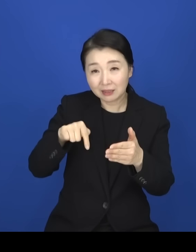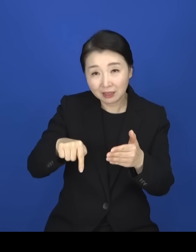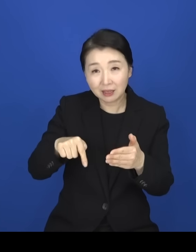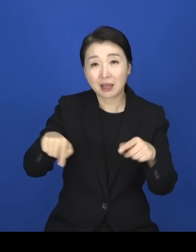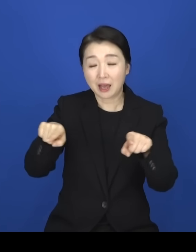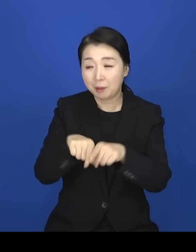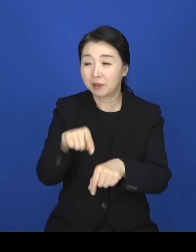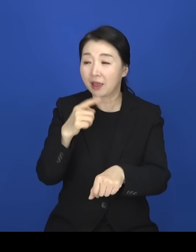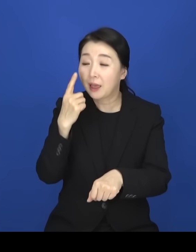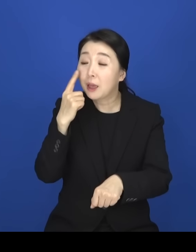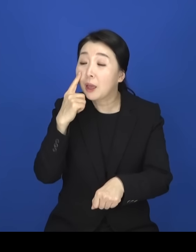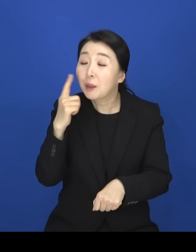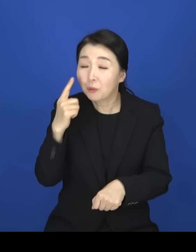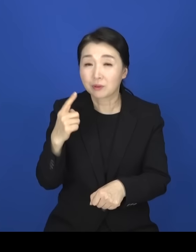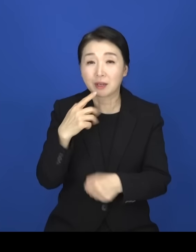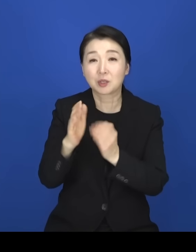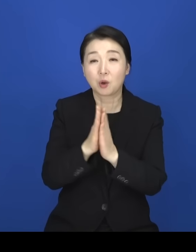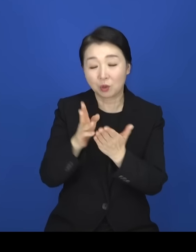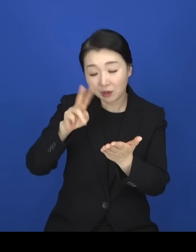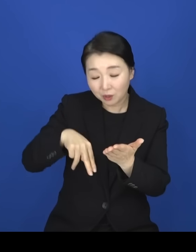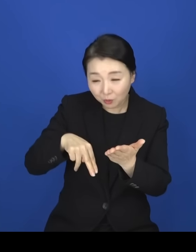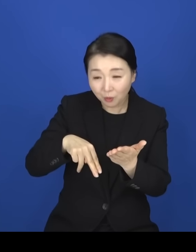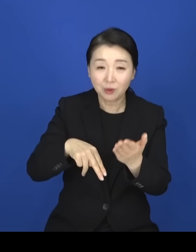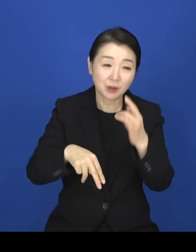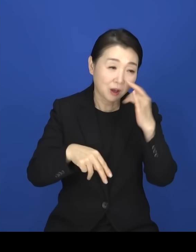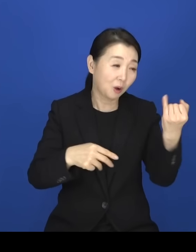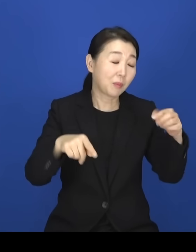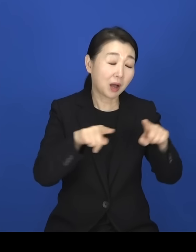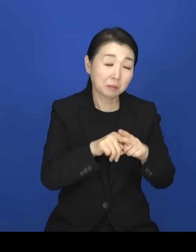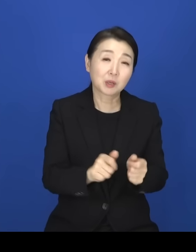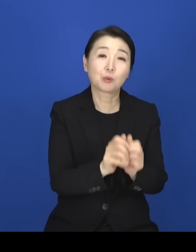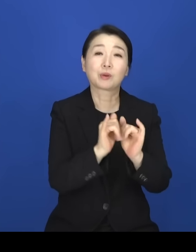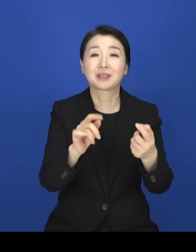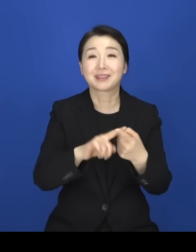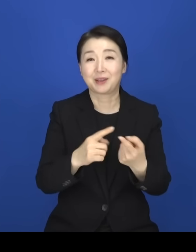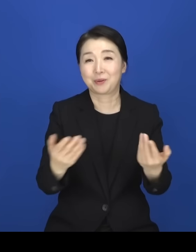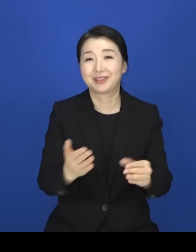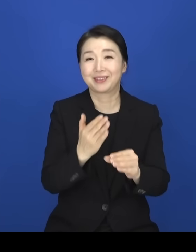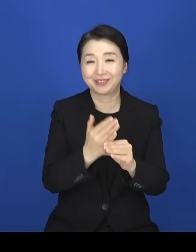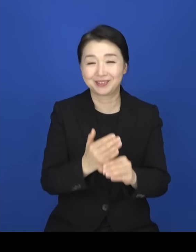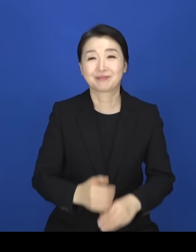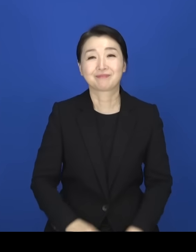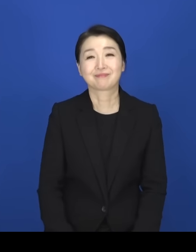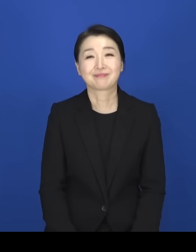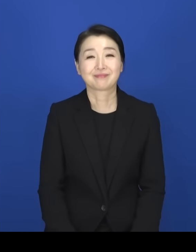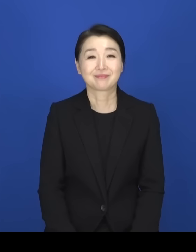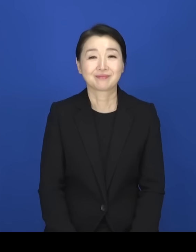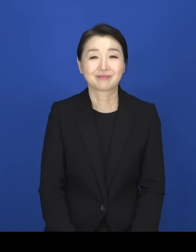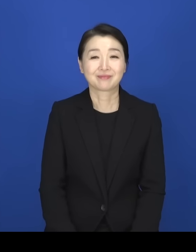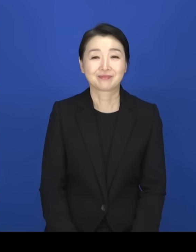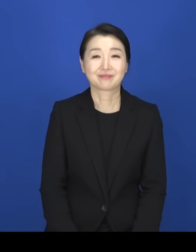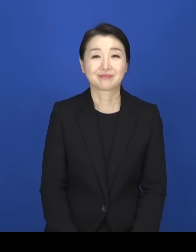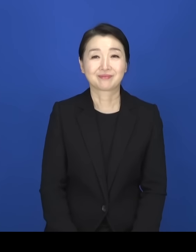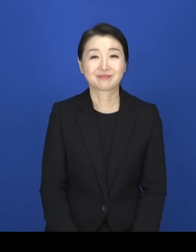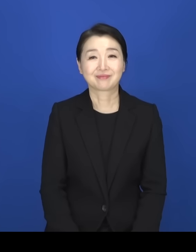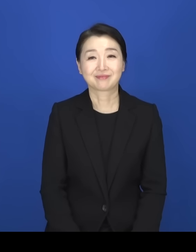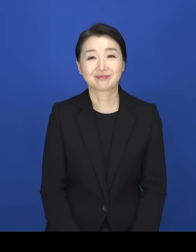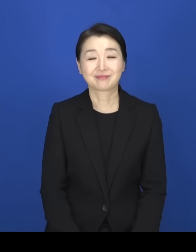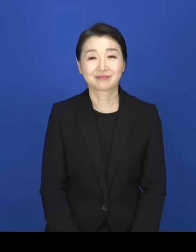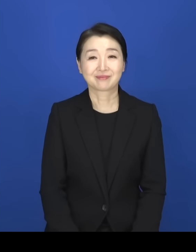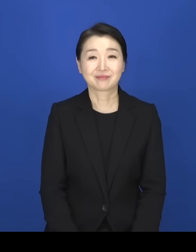하나님과 함께 하자고 같이 성경 읽고 그리고 엄마랑 같이 동역자로 지금 나가고 있어요. 사실은 가정 안에서. 아주